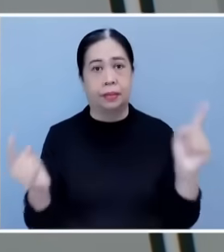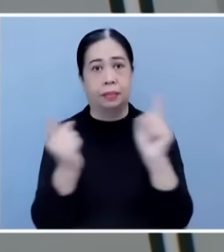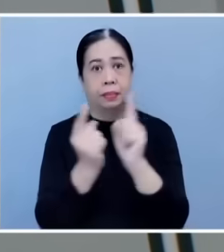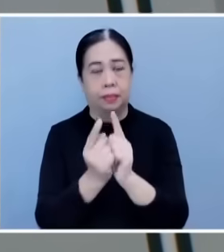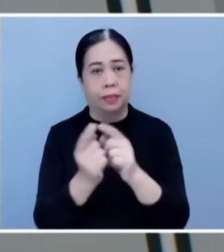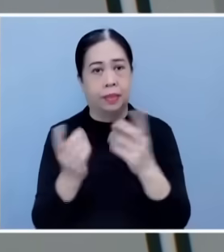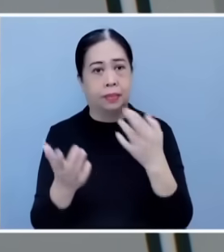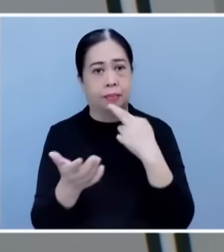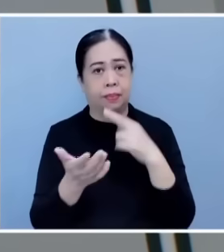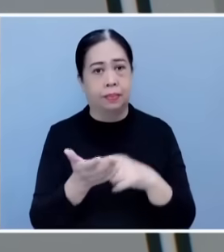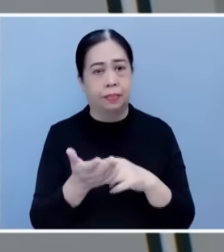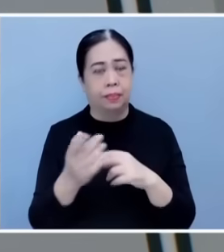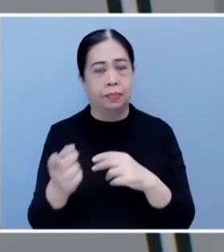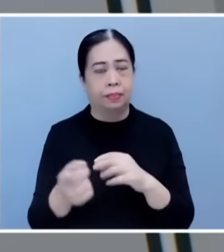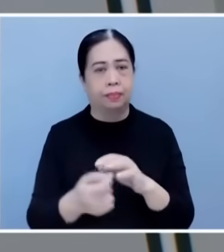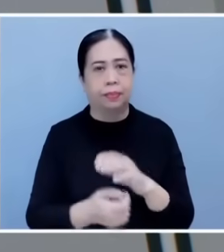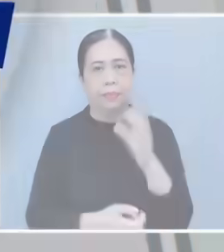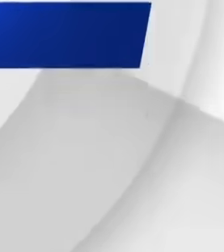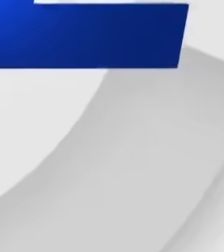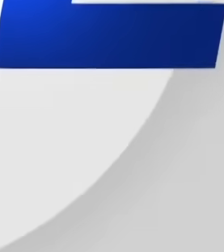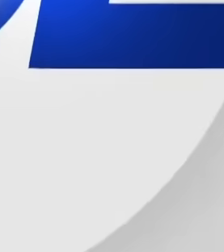nagpapatrol Karen De Guzman.